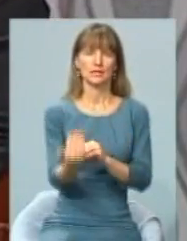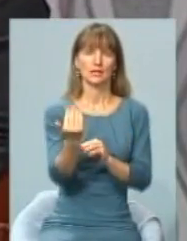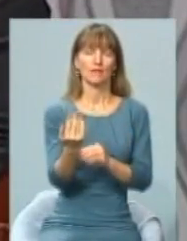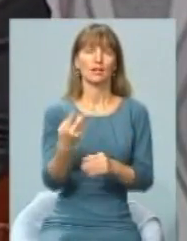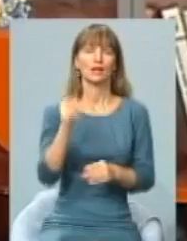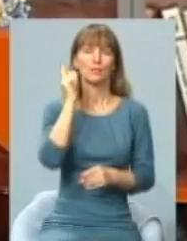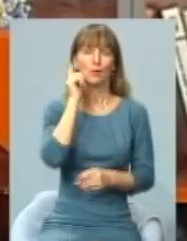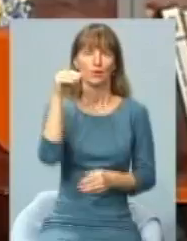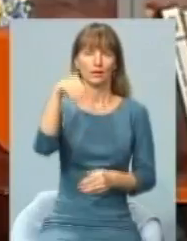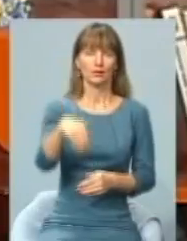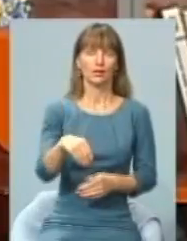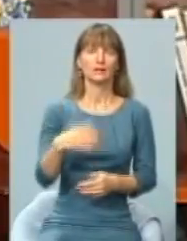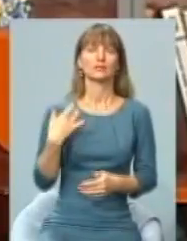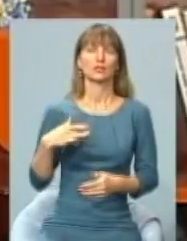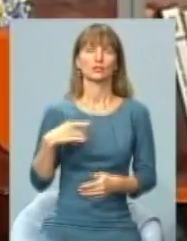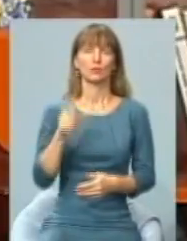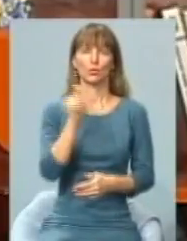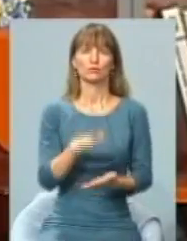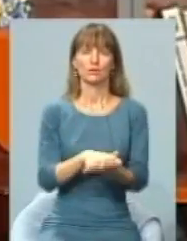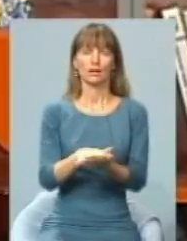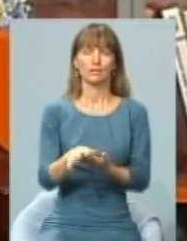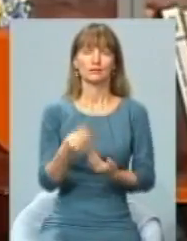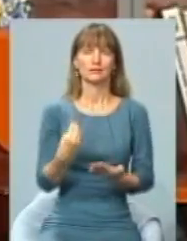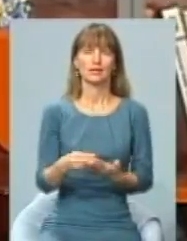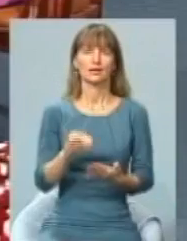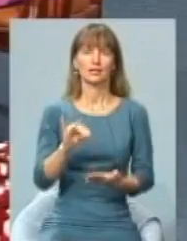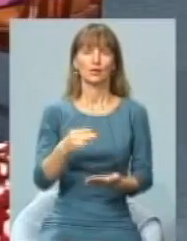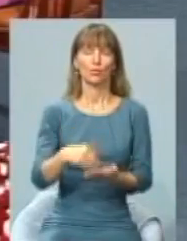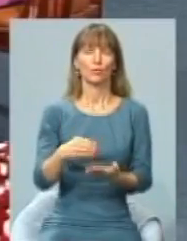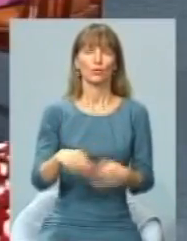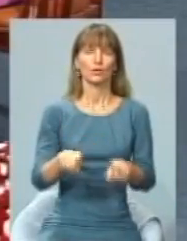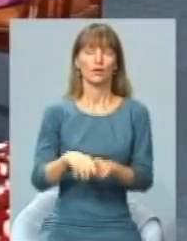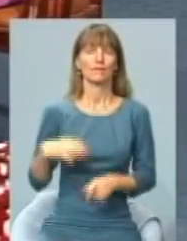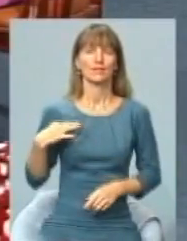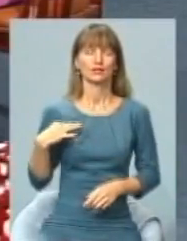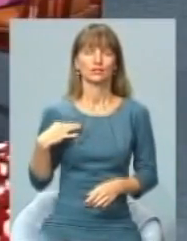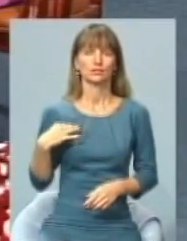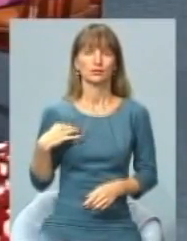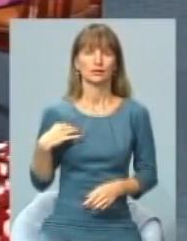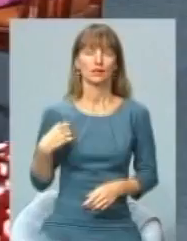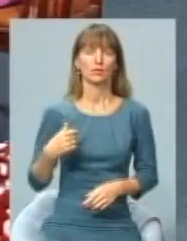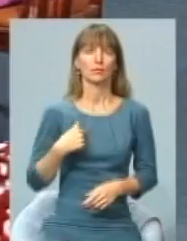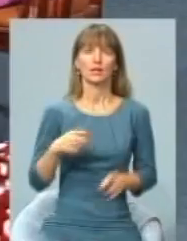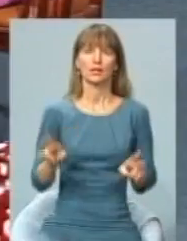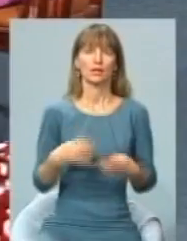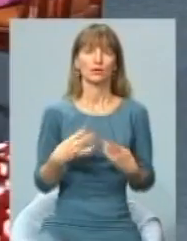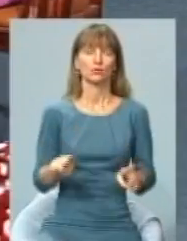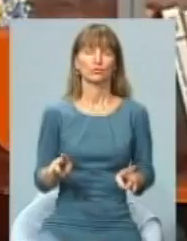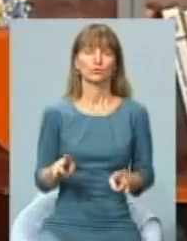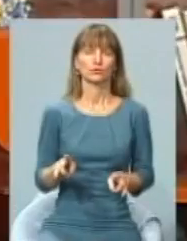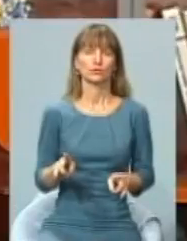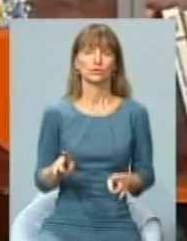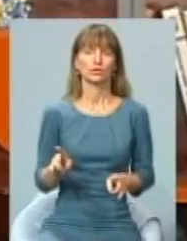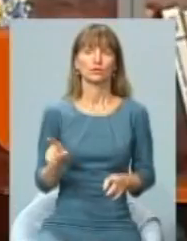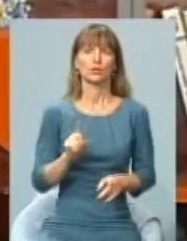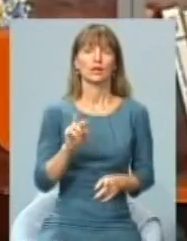Чи наче взагалі люди витрачають кошти та купують собі таку річ? Ну, мне она не нужна, потому что я, если